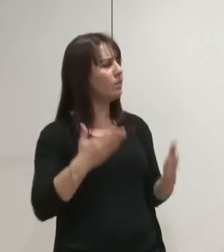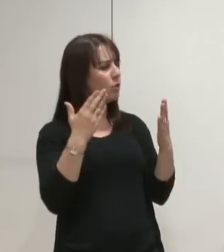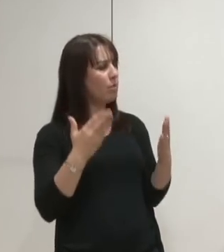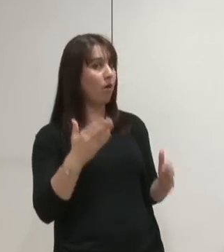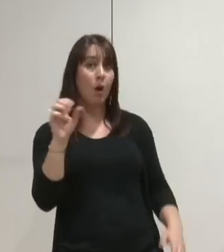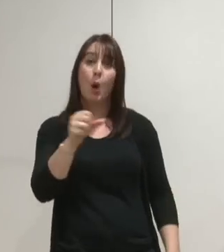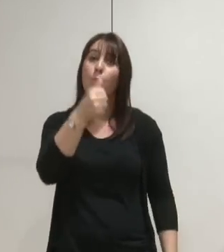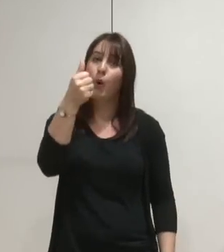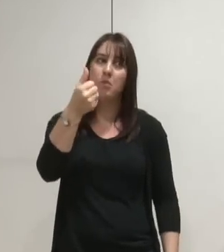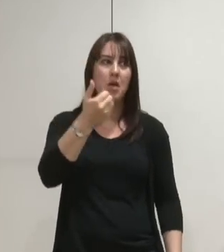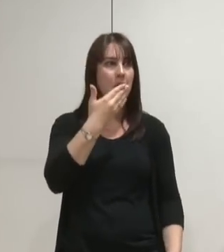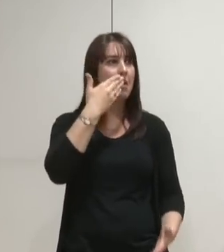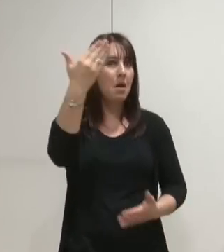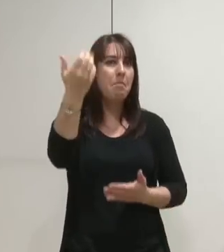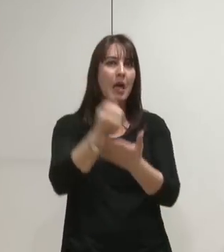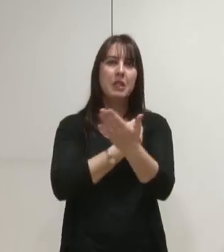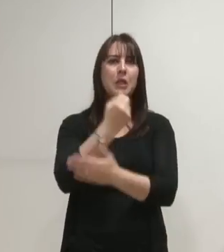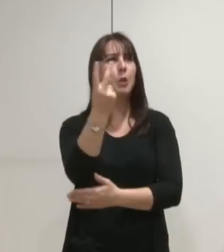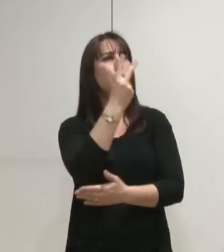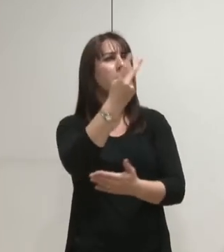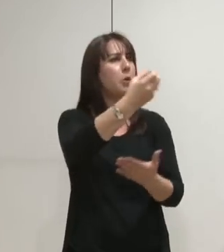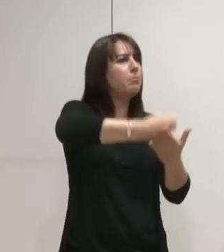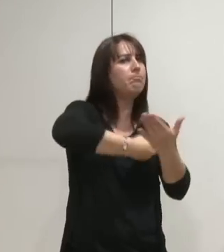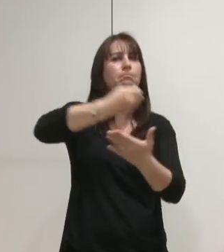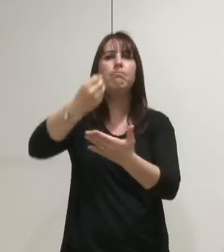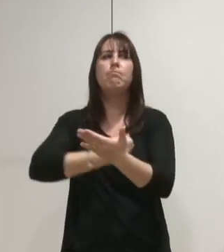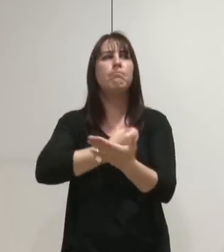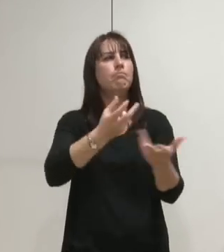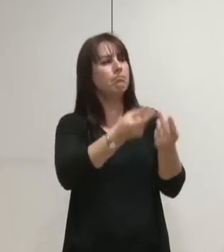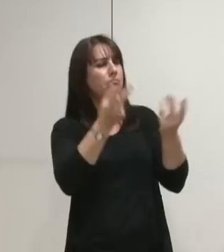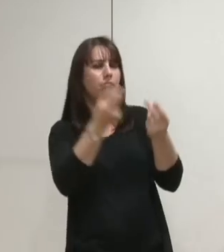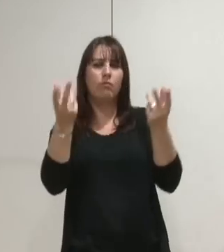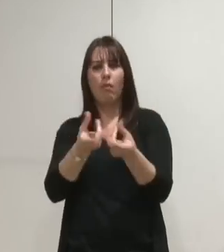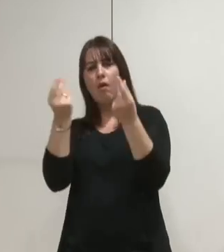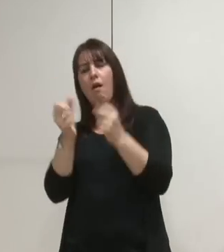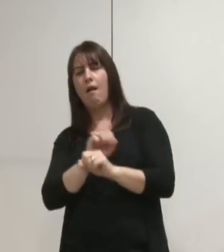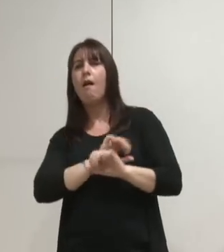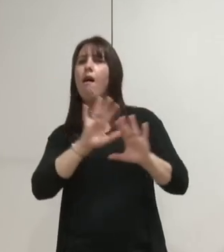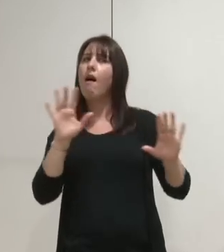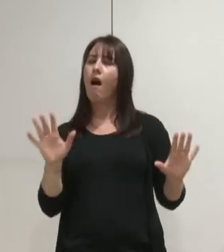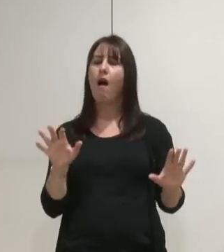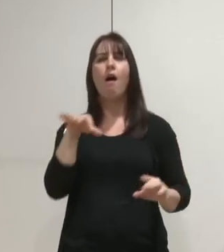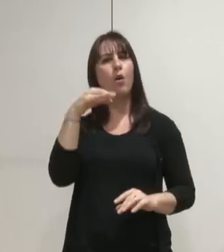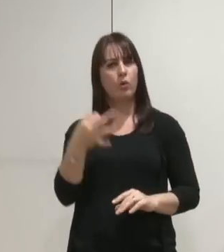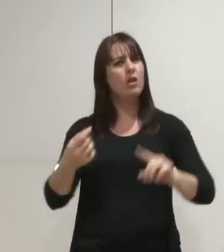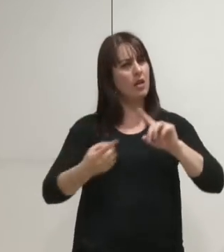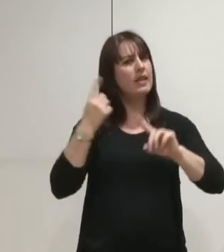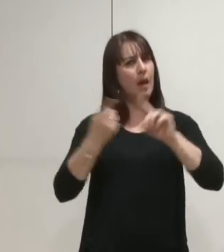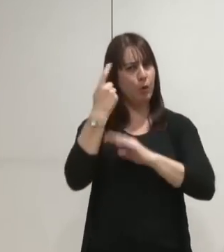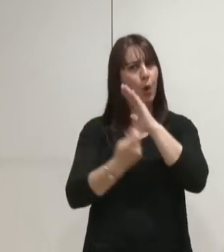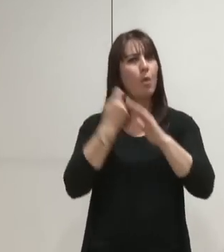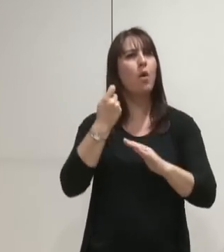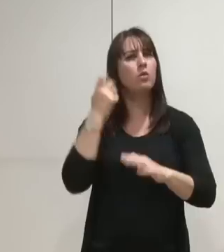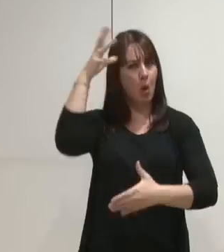d'abord merci au deux intervenant pour la précision et l'explication qui a été donnée je pense qu'elle est importante y compris pour les